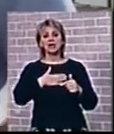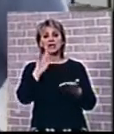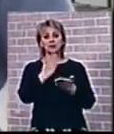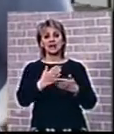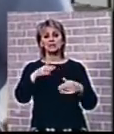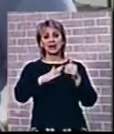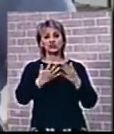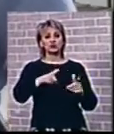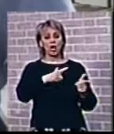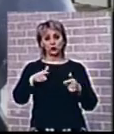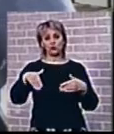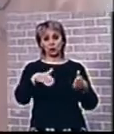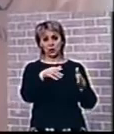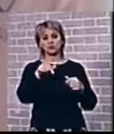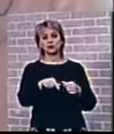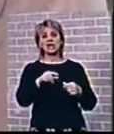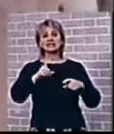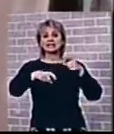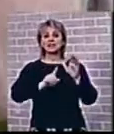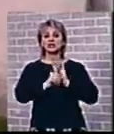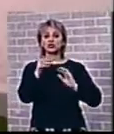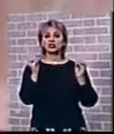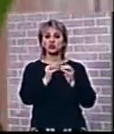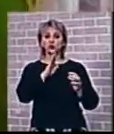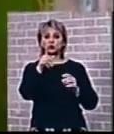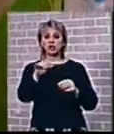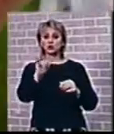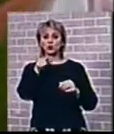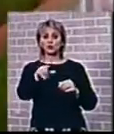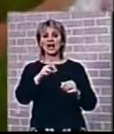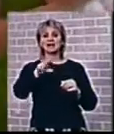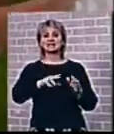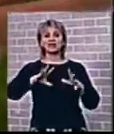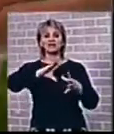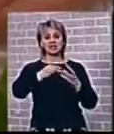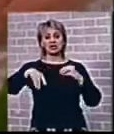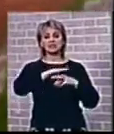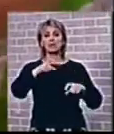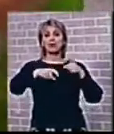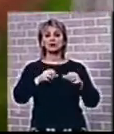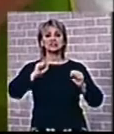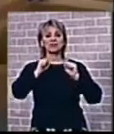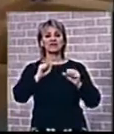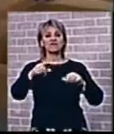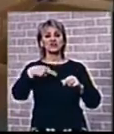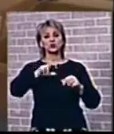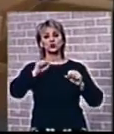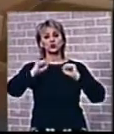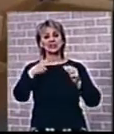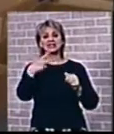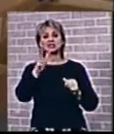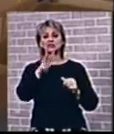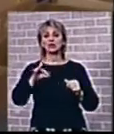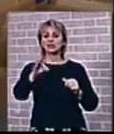имеем практически готовую инфраструктуру. Забег начнется в 10 утра субботы. Акция будет всероссийская. Побегут спортсмены, физкультурники из